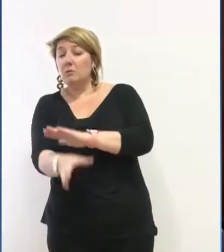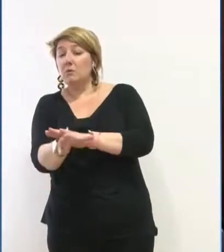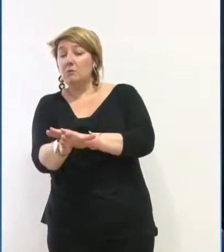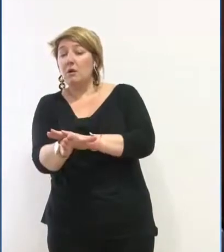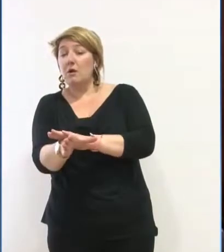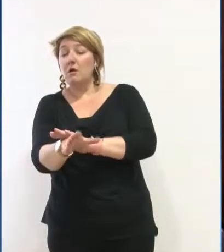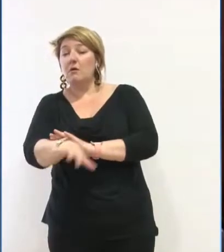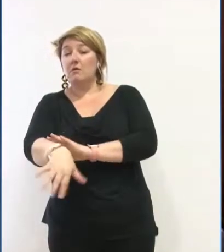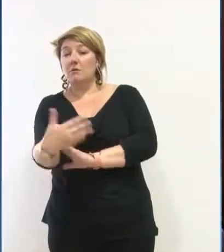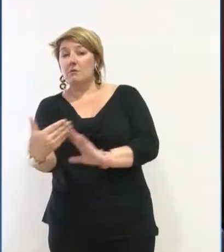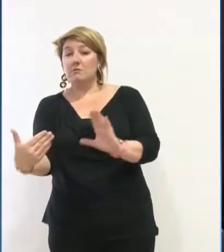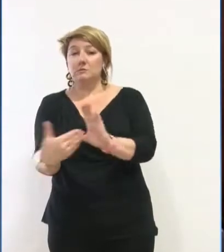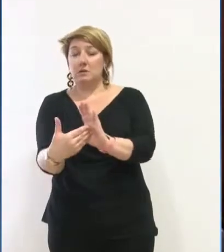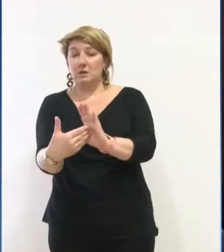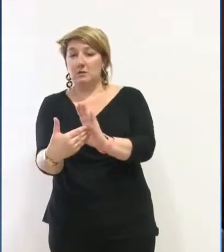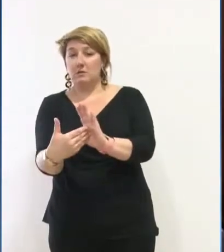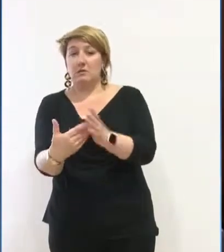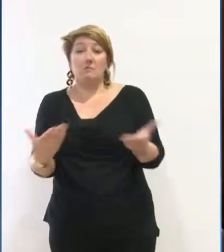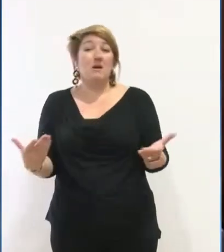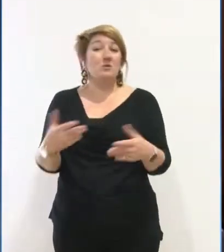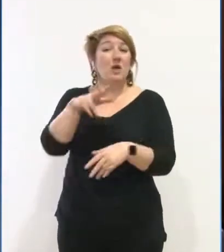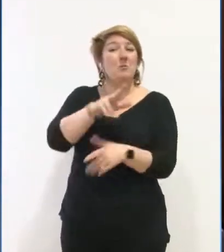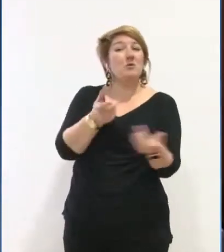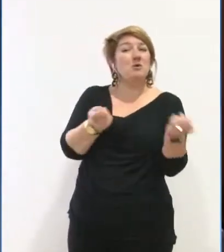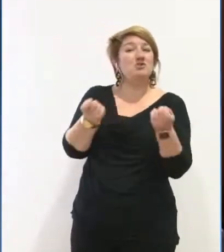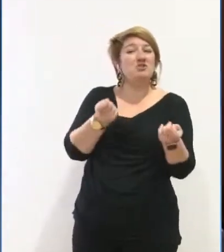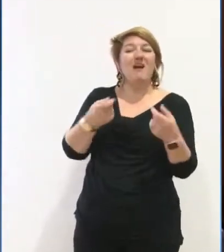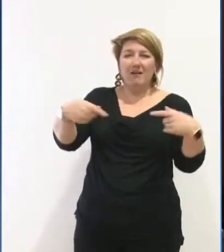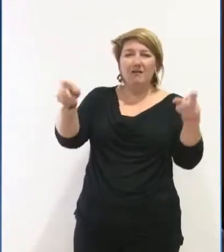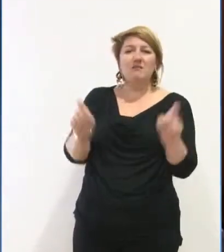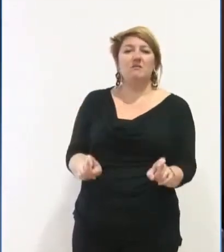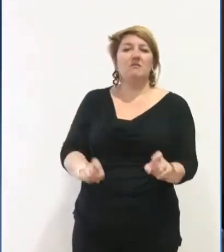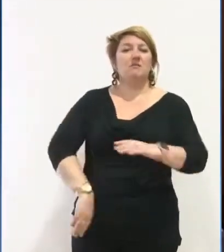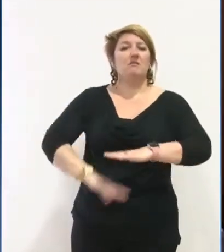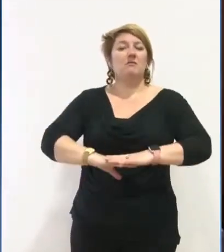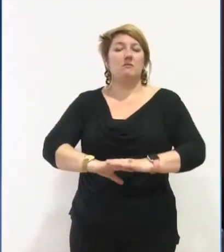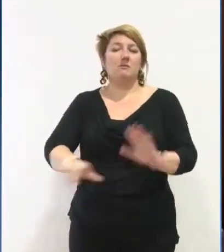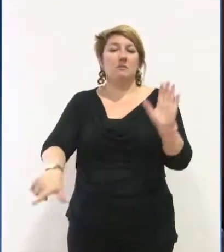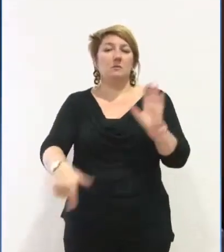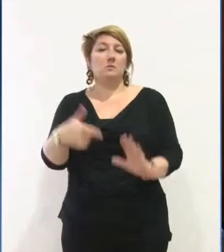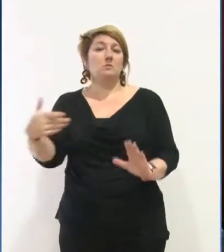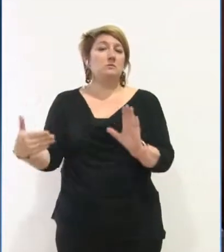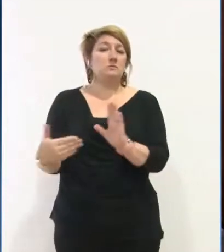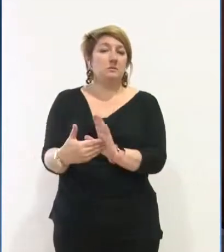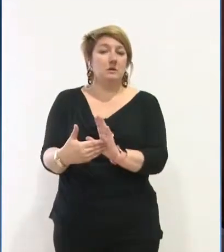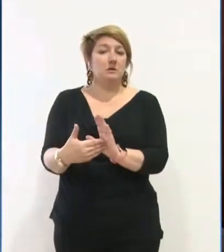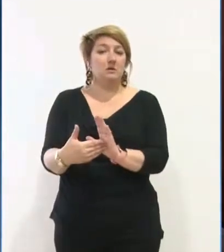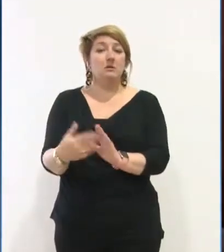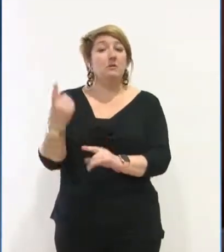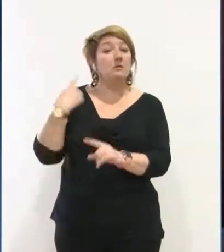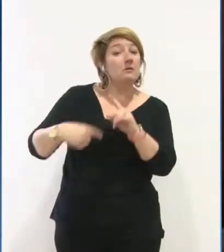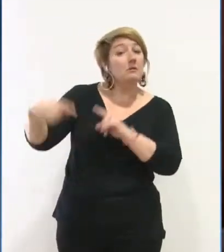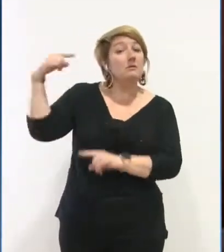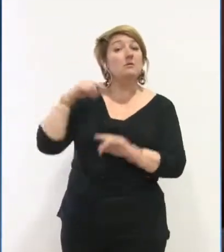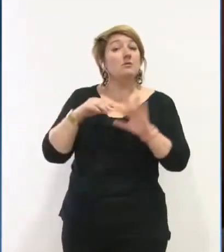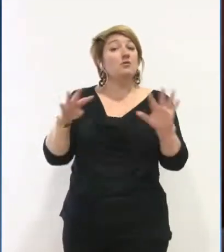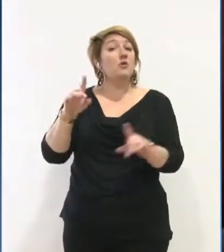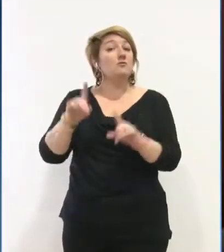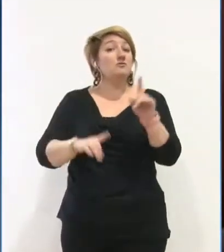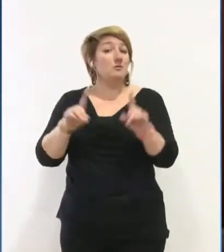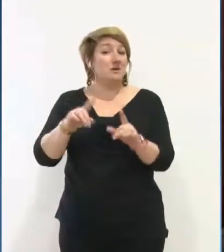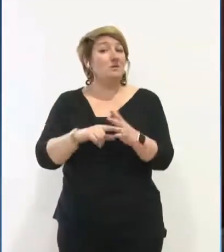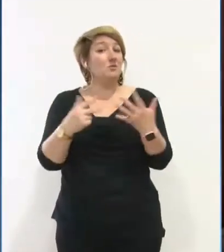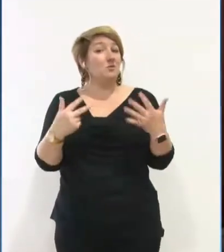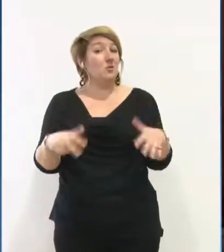établi à 15 000 logements lors de la présentation de la délibération du 9 juillet 2018. Il est descendu à 12